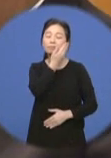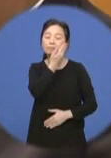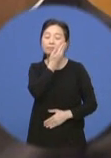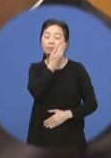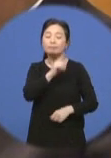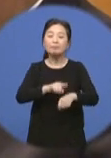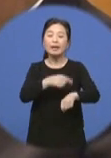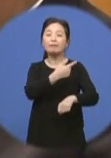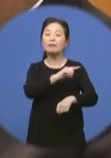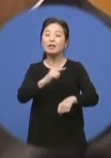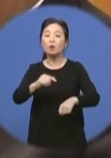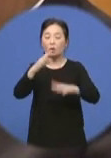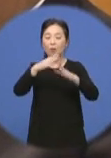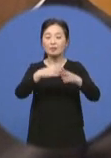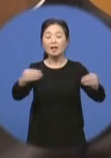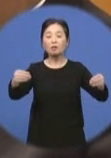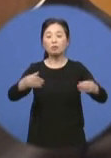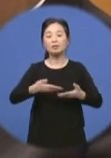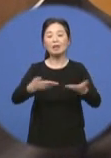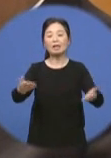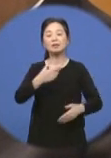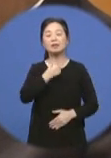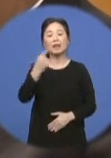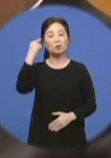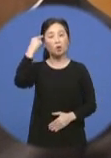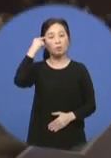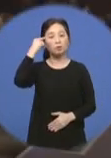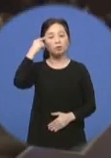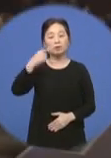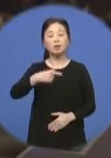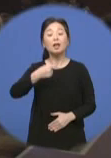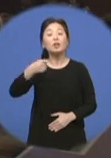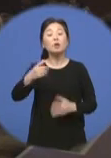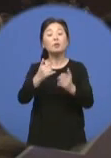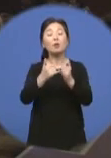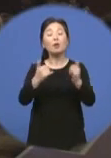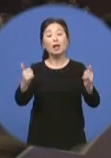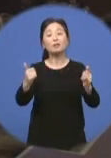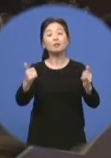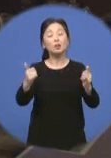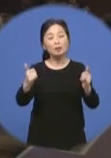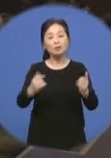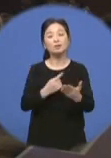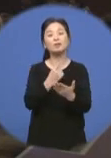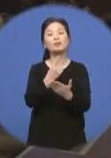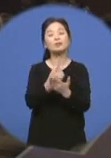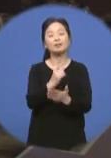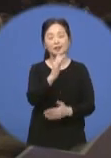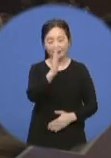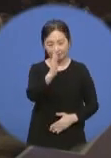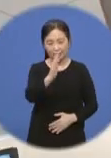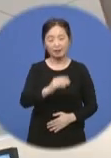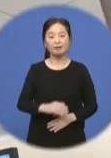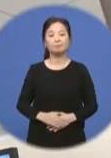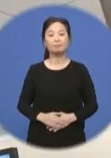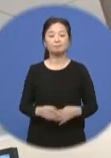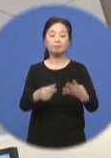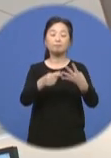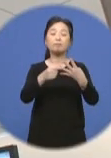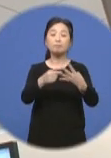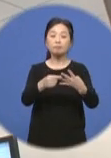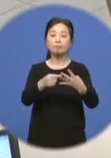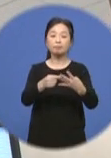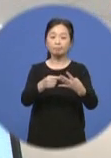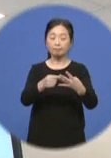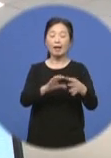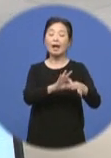ると思いますし、興味のある方にできるだけ参加していただきたいなと思っております。それから次に連携支援の拠点